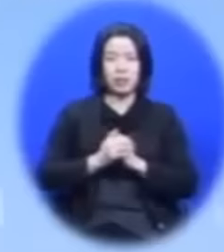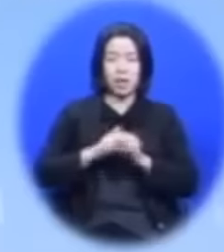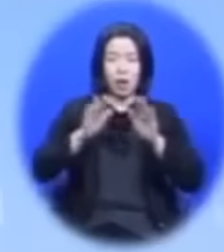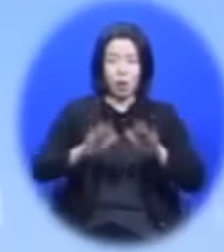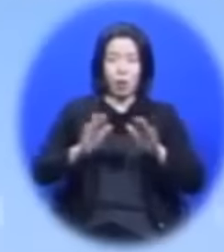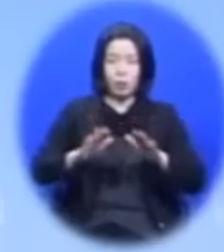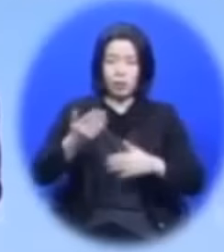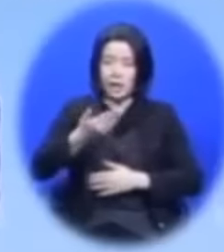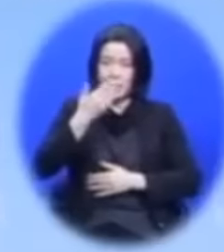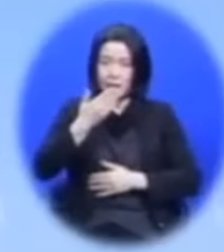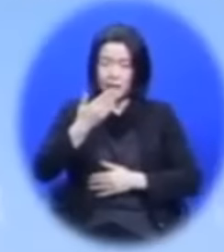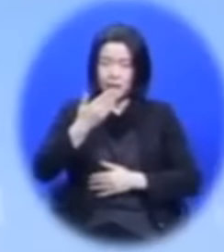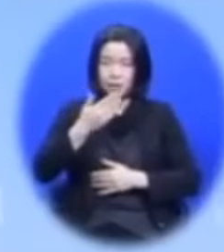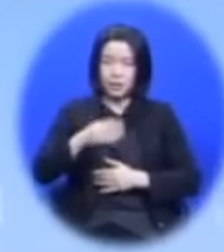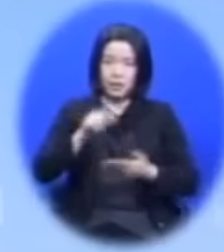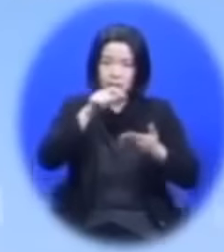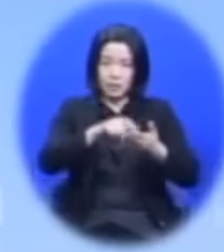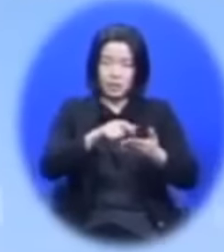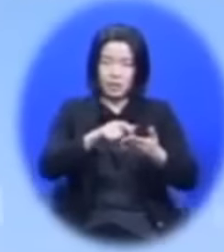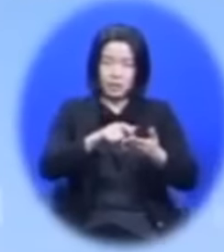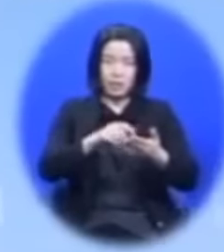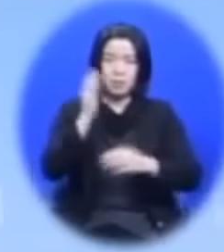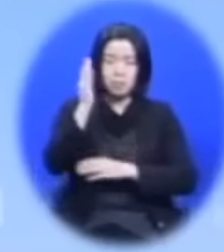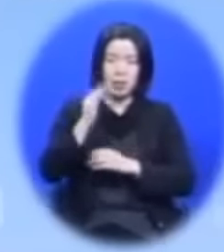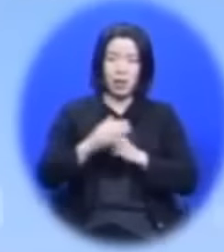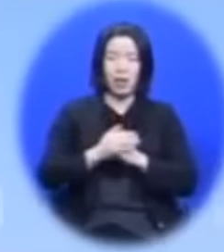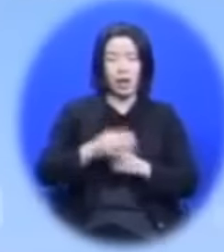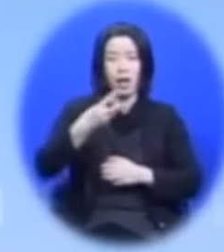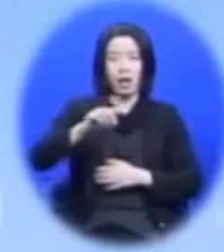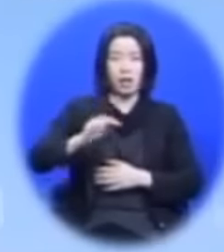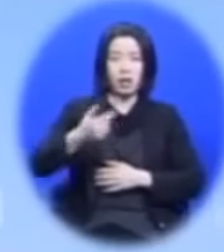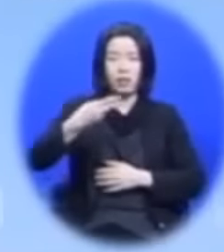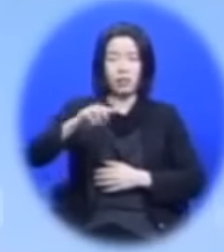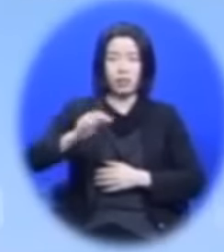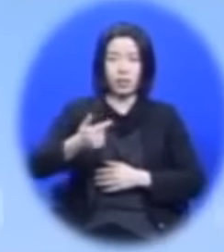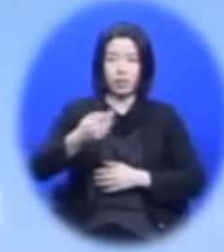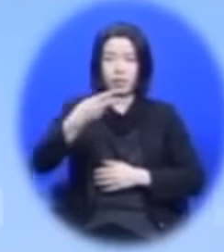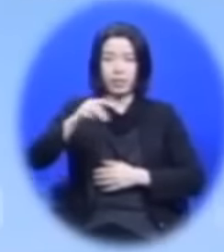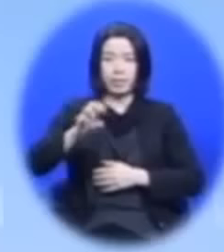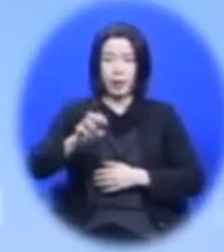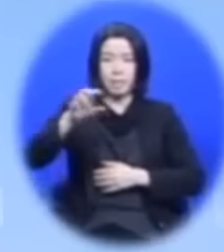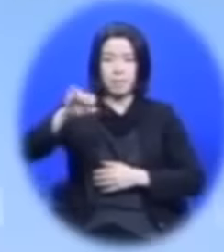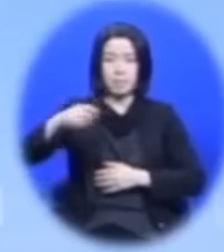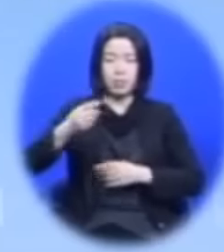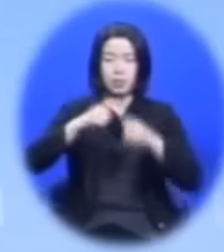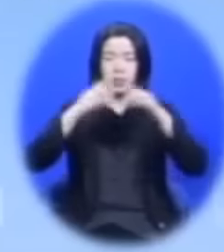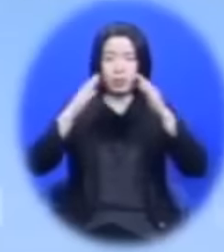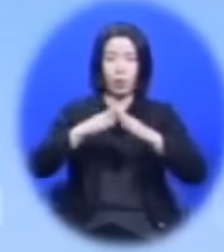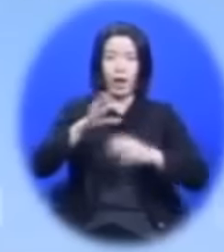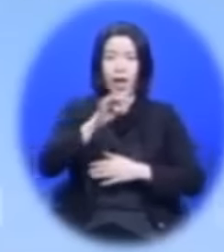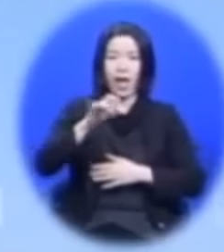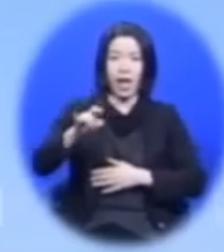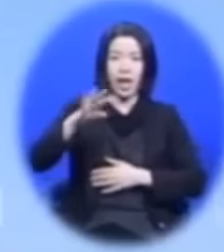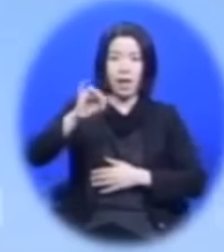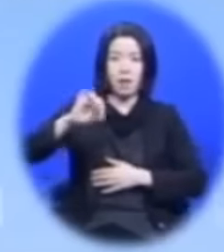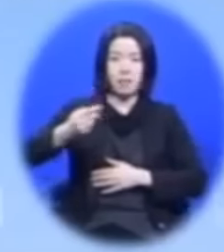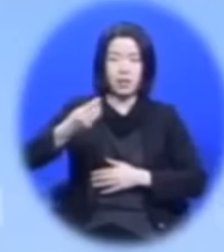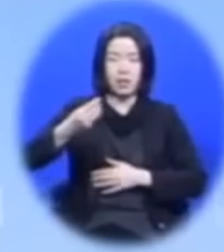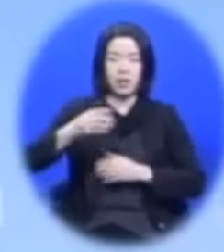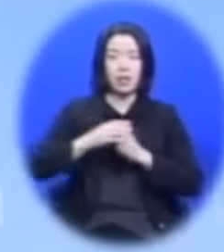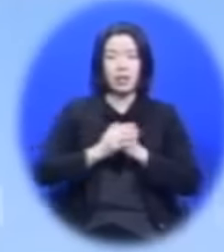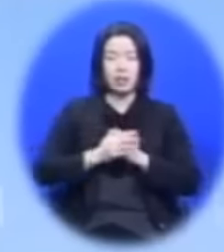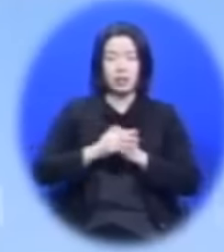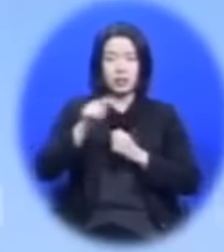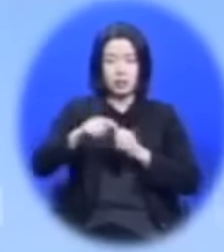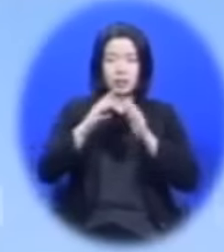오늘의 양식에 실린 이야기입니다. 런던 템플교의 교인이었던 에밀 매틀러 씨, 그분은